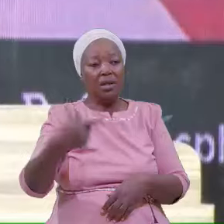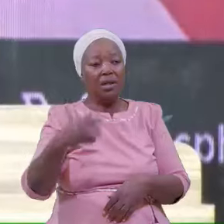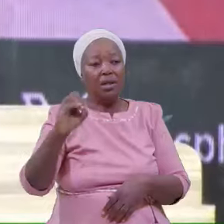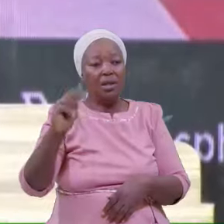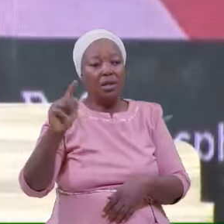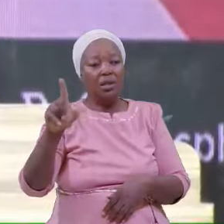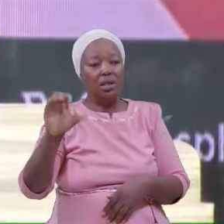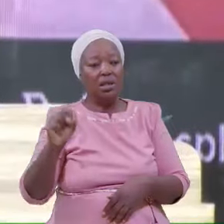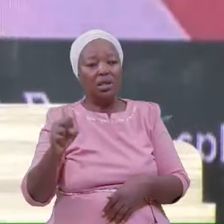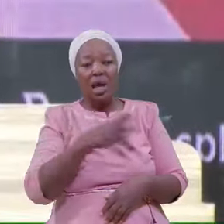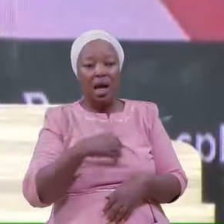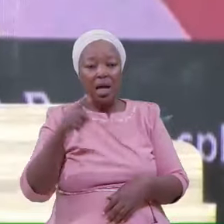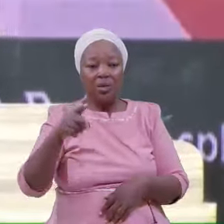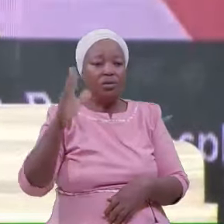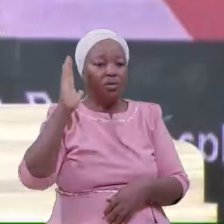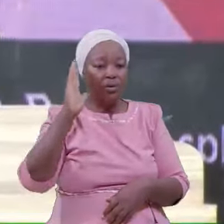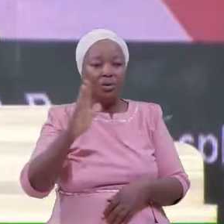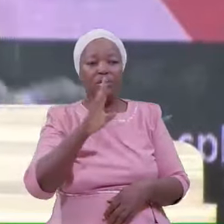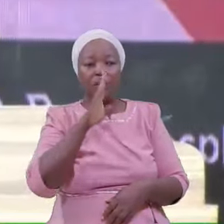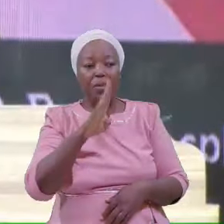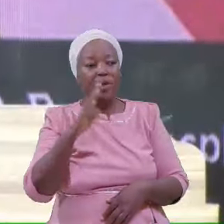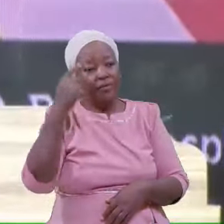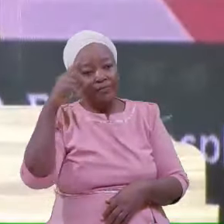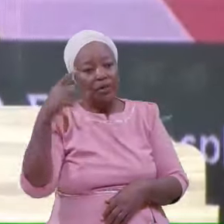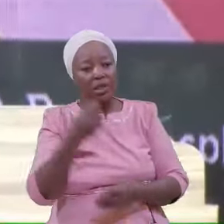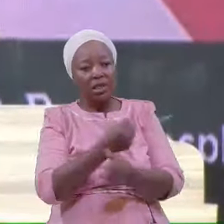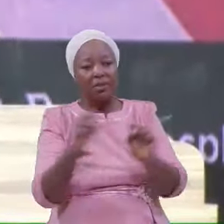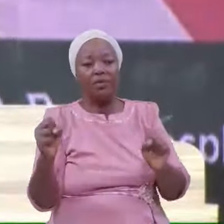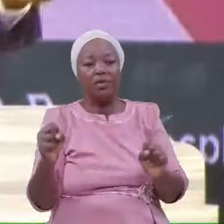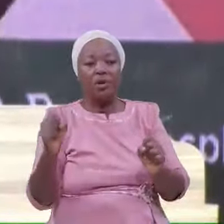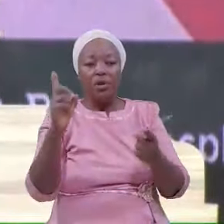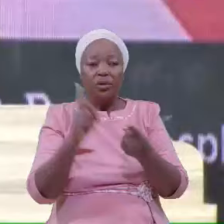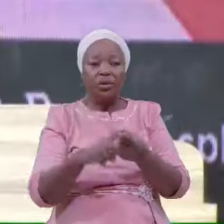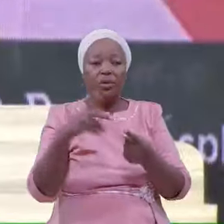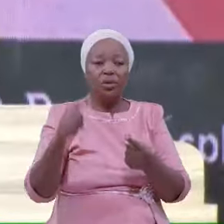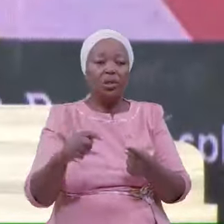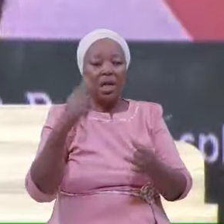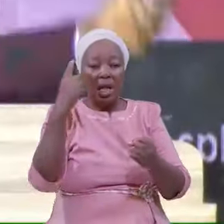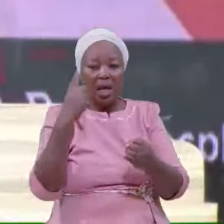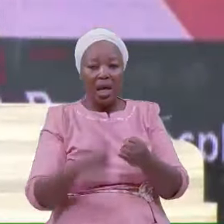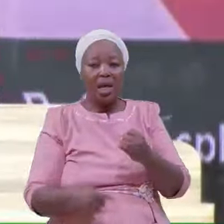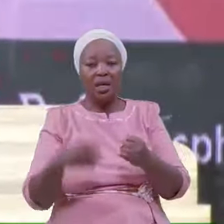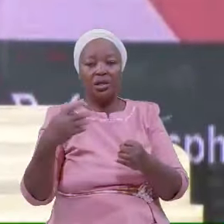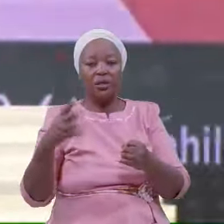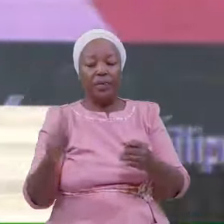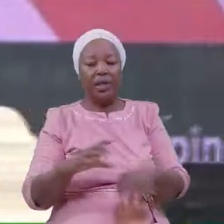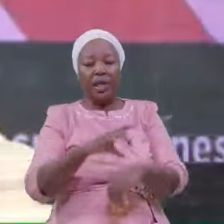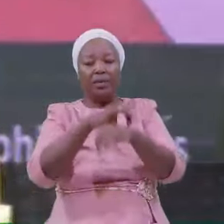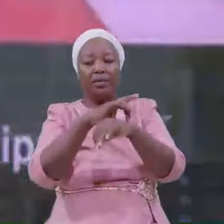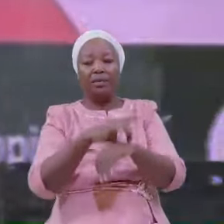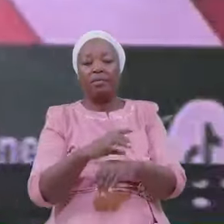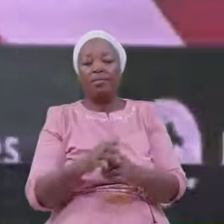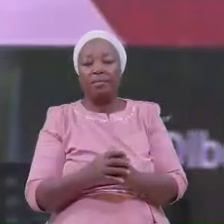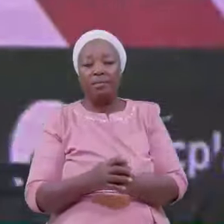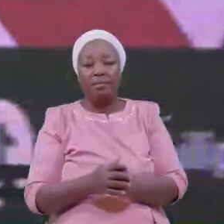be for the salvation unto the ends of the earth. Inutusan ng Panginoon